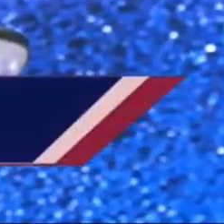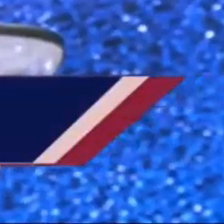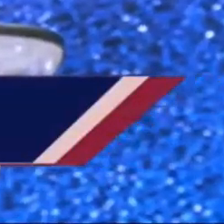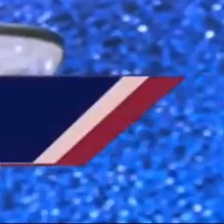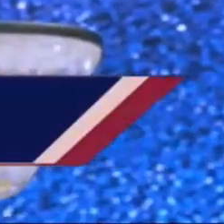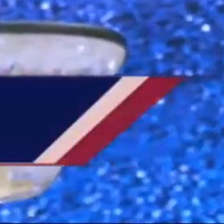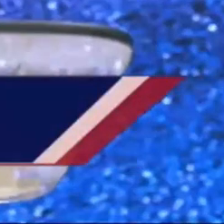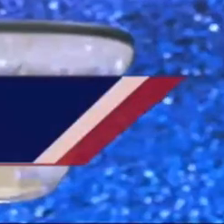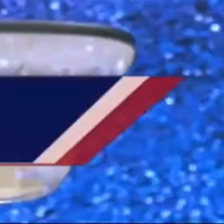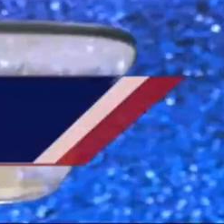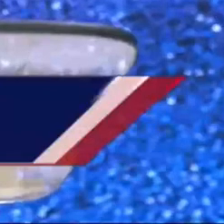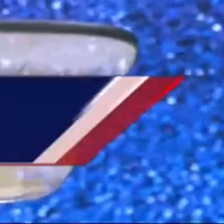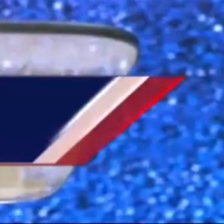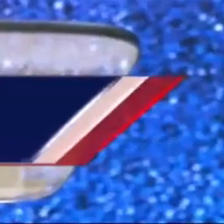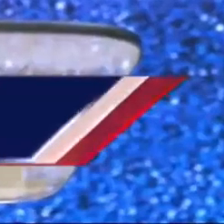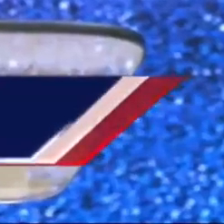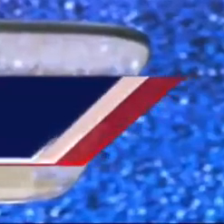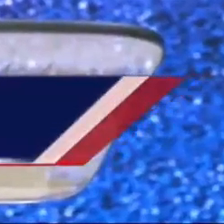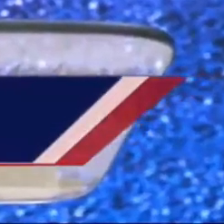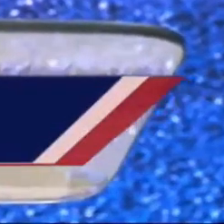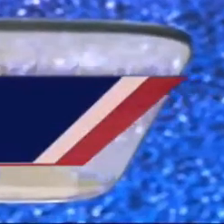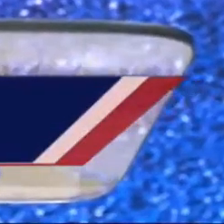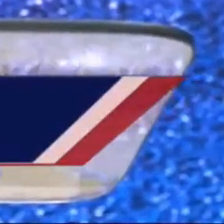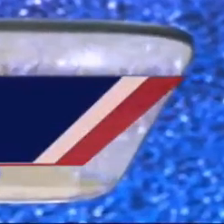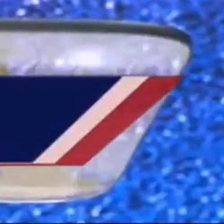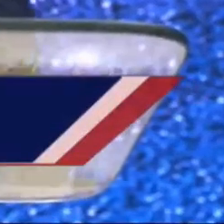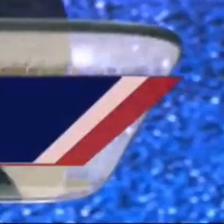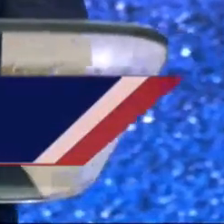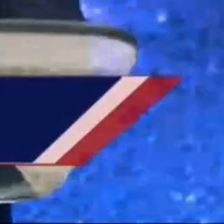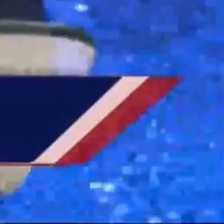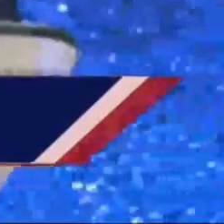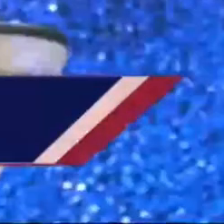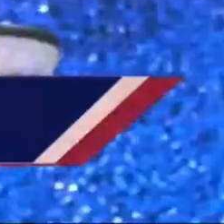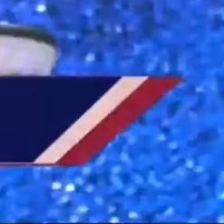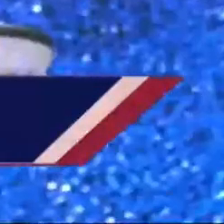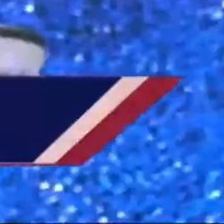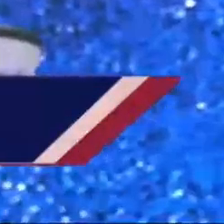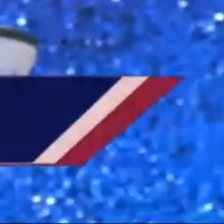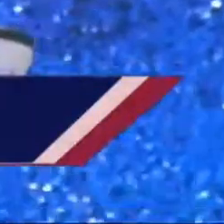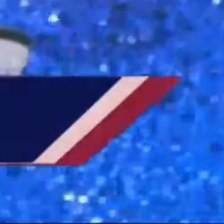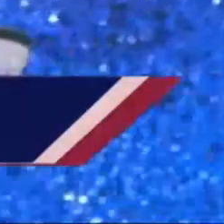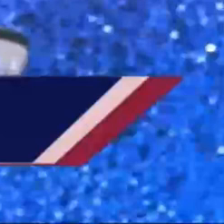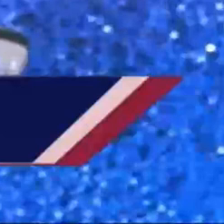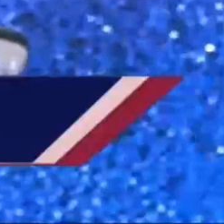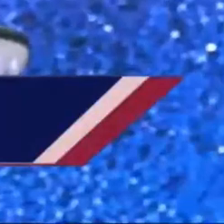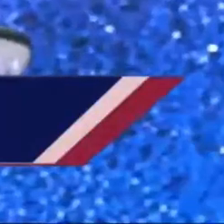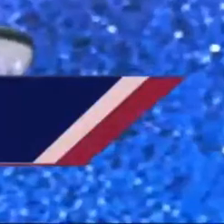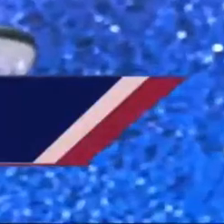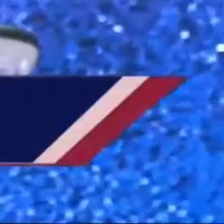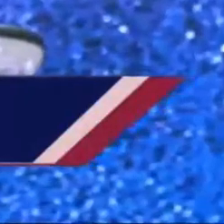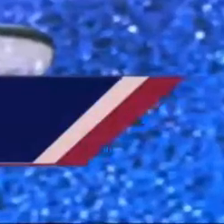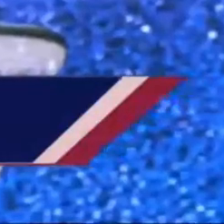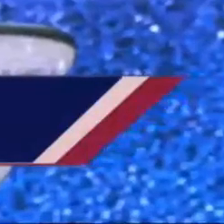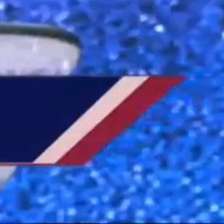versets 1 à 5. Josué 1, après la mort de Moïse, serviteur de l'Éternel. L'Éternel dit à